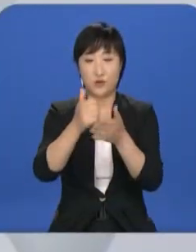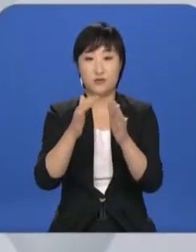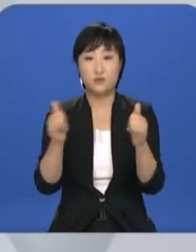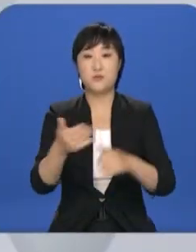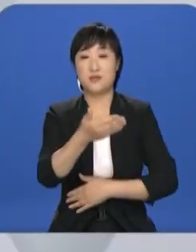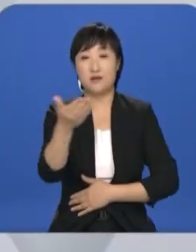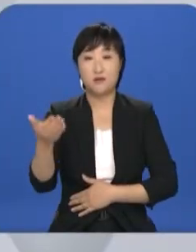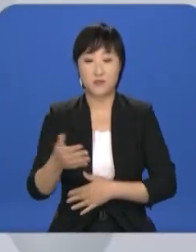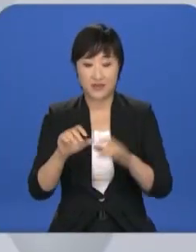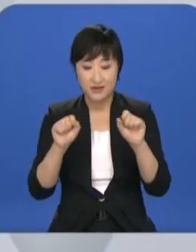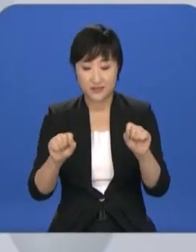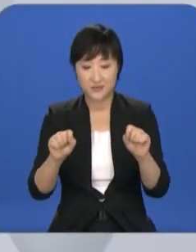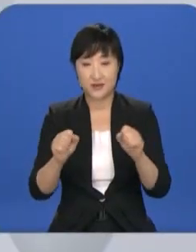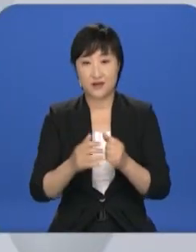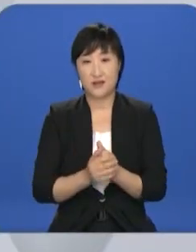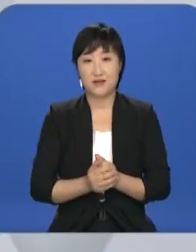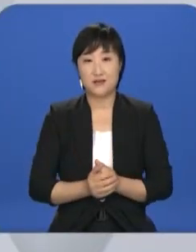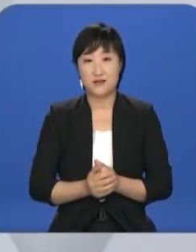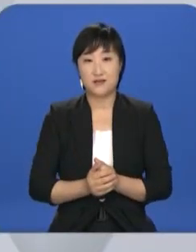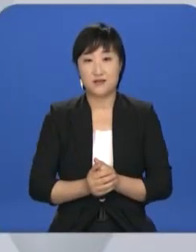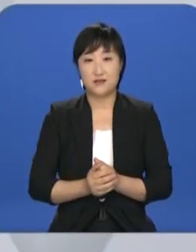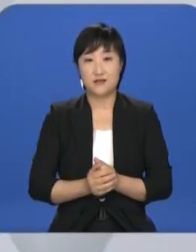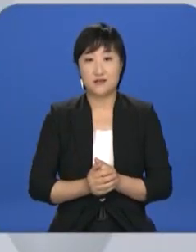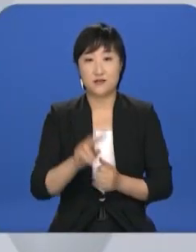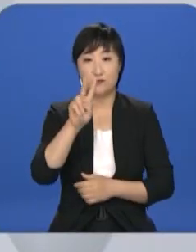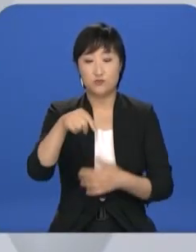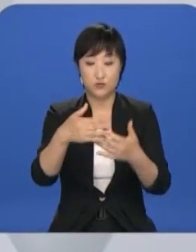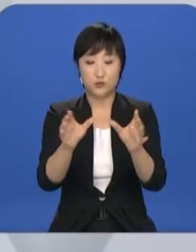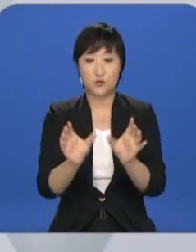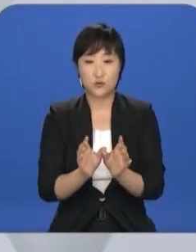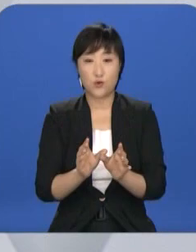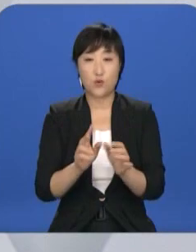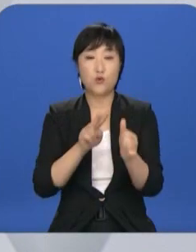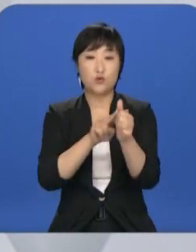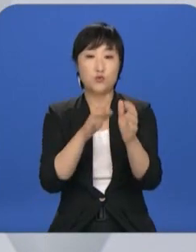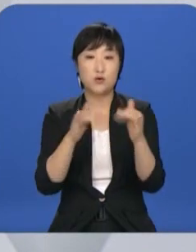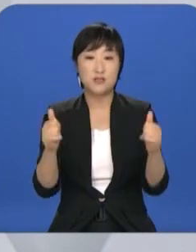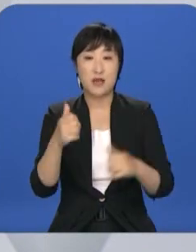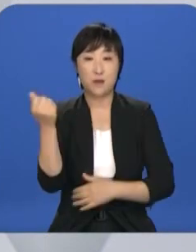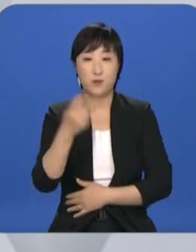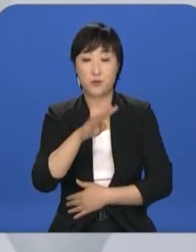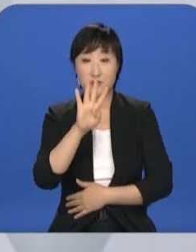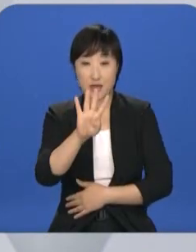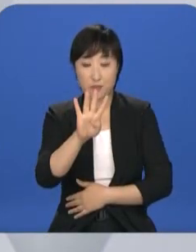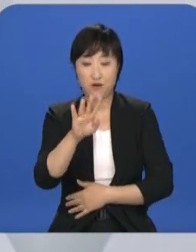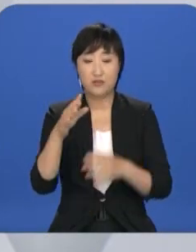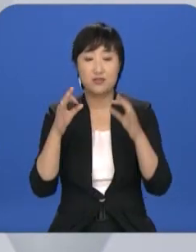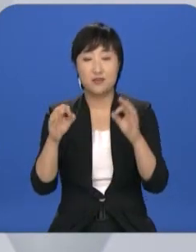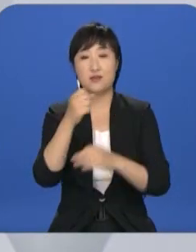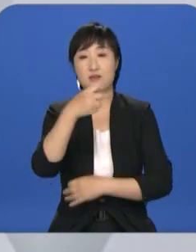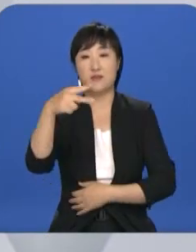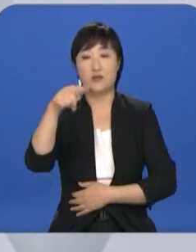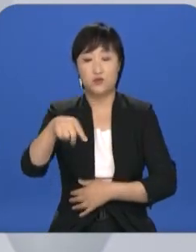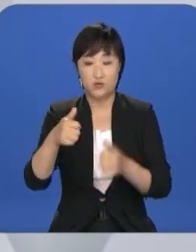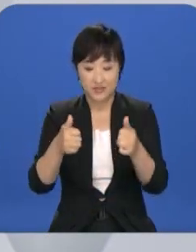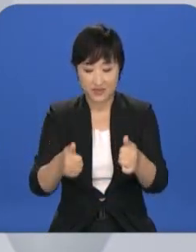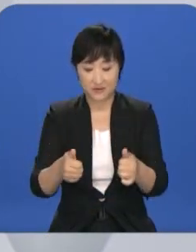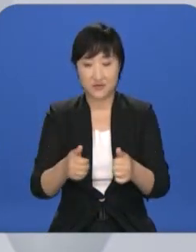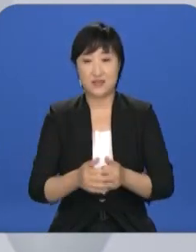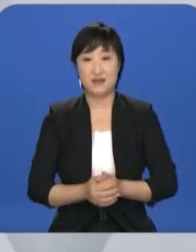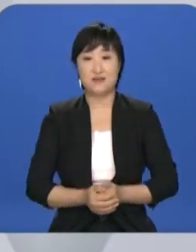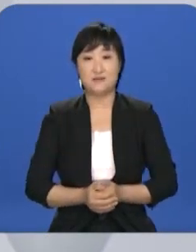존경하는 국민 여러분, 안녕하십니까. 무소속 진도군수 후보 기호 4번 김희수